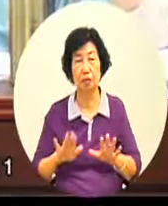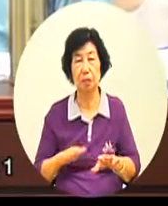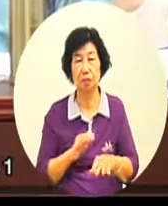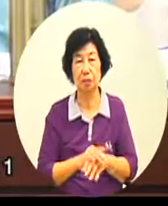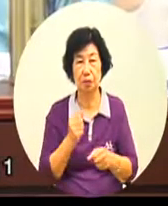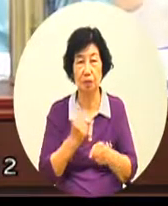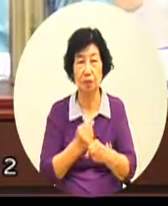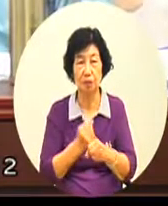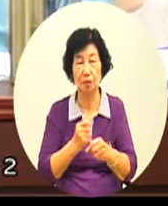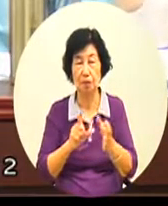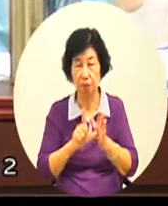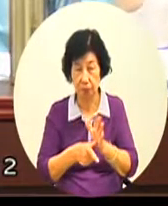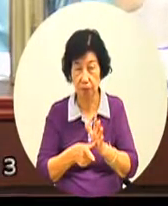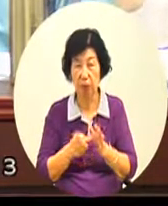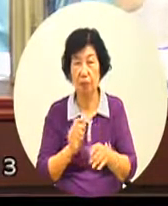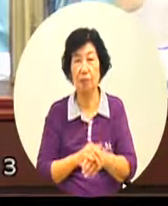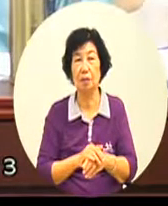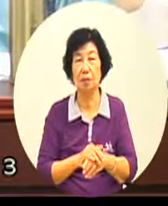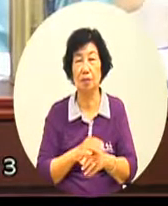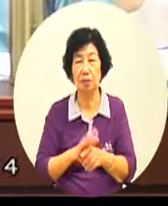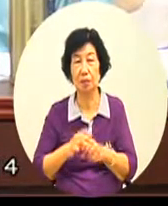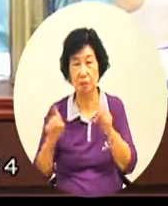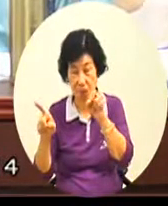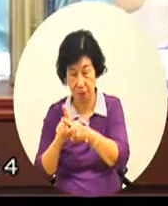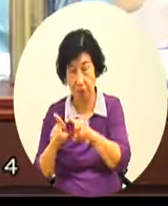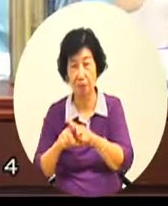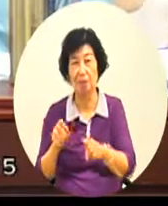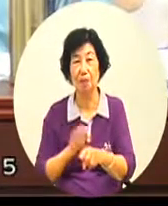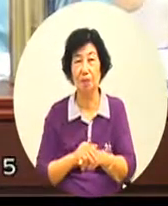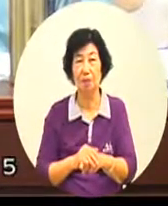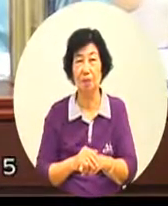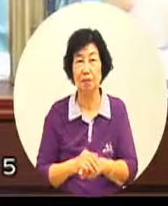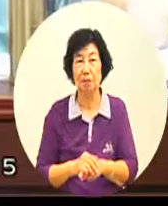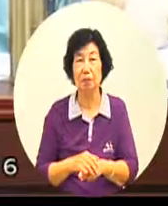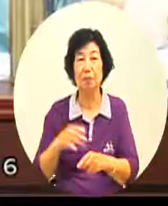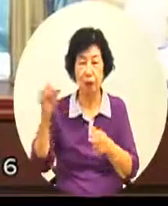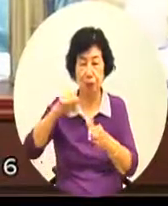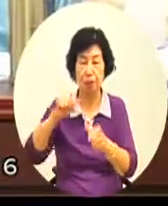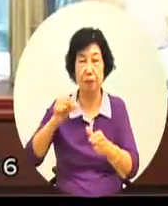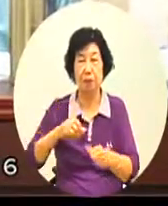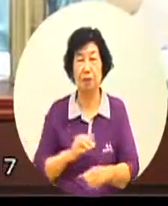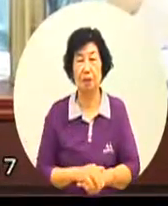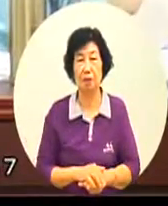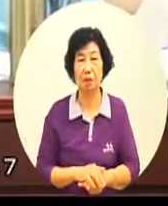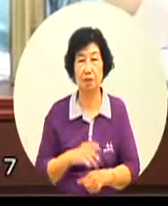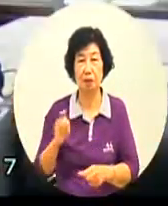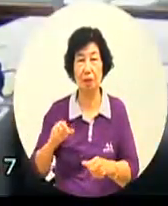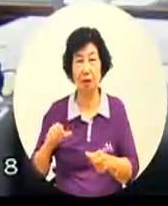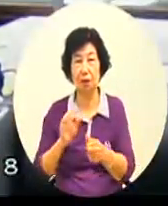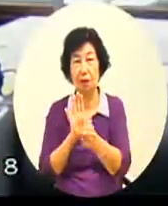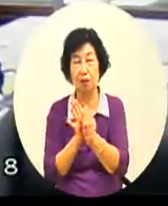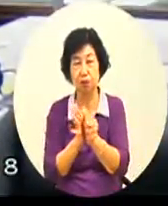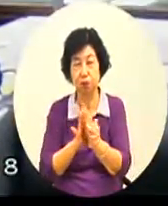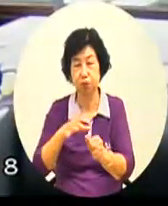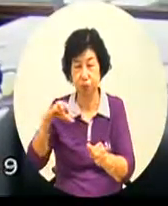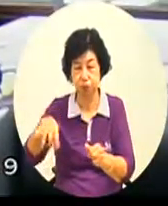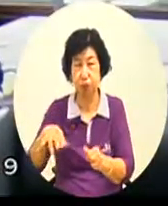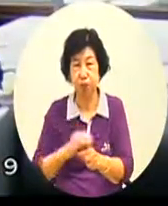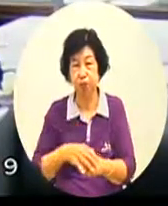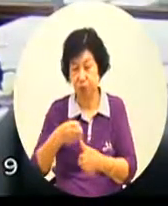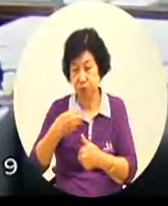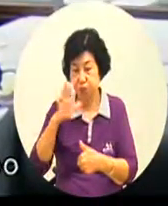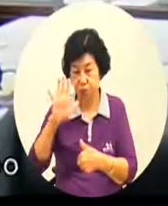我们的延长的时间都是合约 开罚了没有？ 我们都是 开罚了没有？不要两套哦，在我服务处的时候说我要自己开罚，结